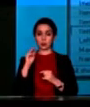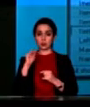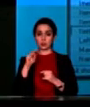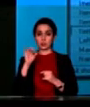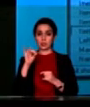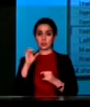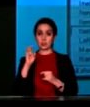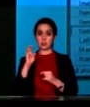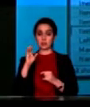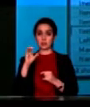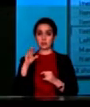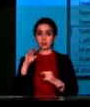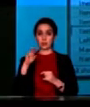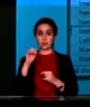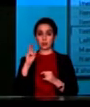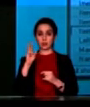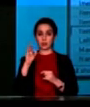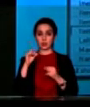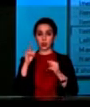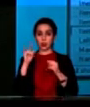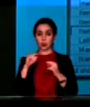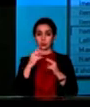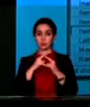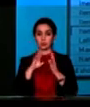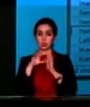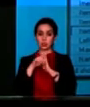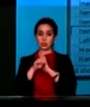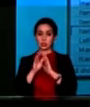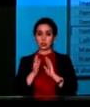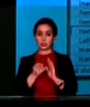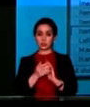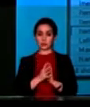uning demak variantlarini kiritamiz.